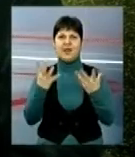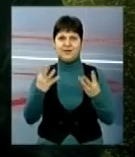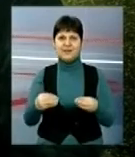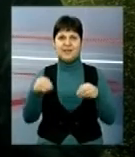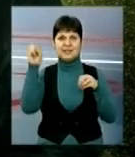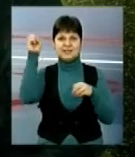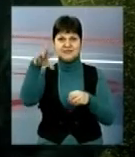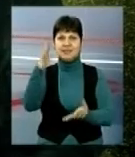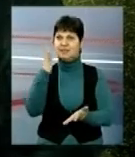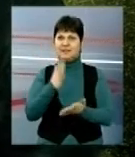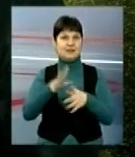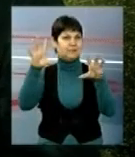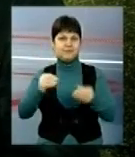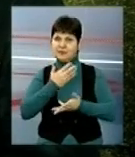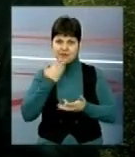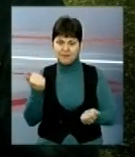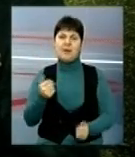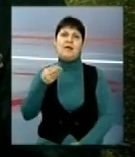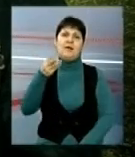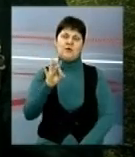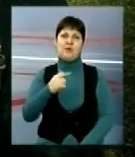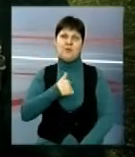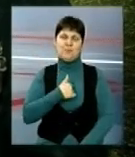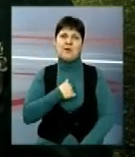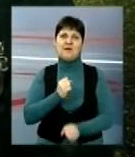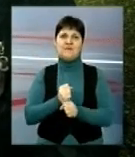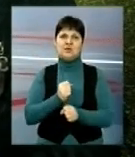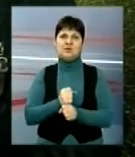освітлення не включається, то ми влаштовуємо